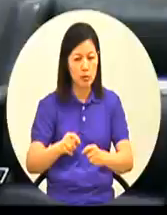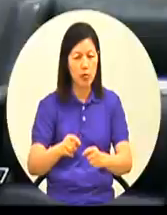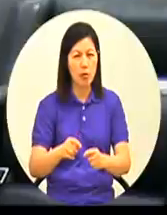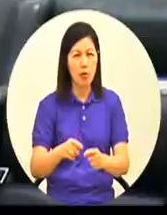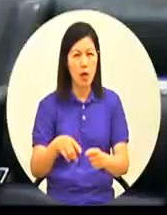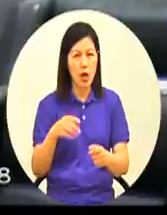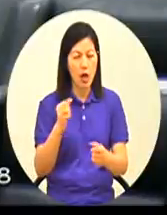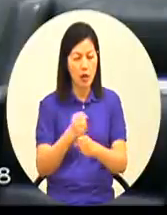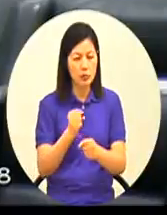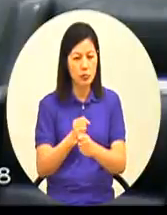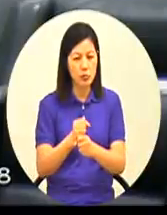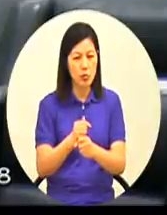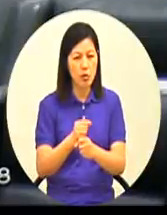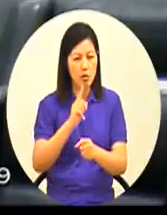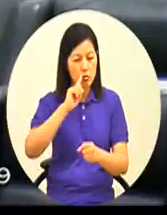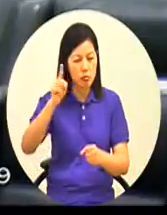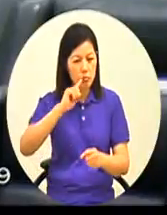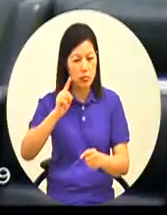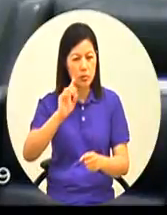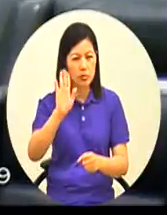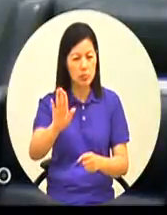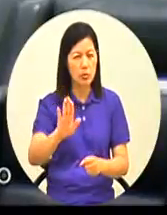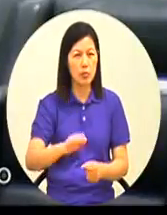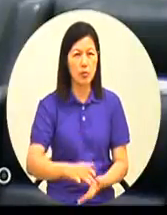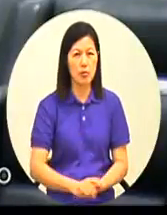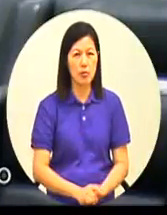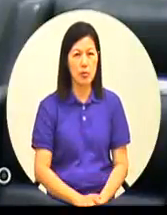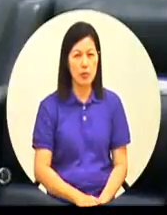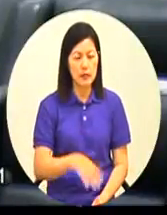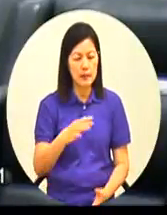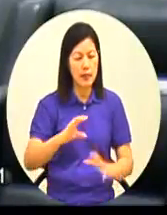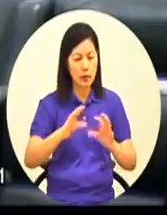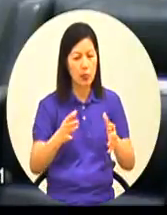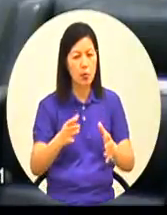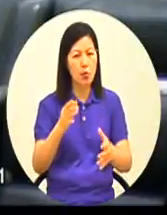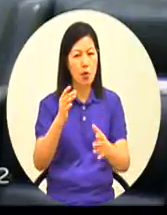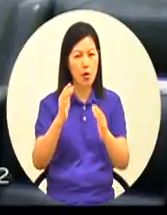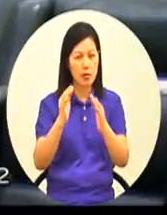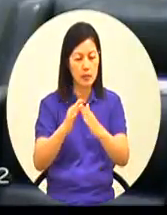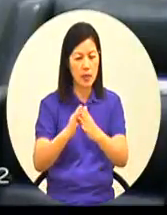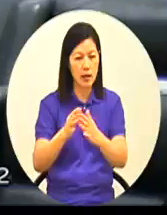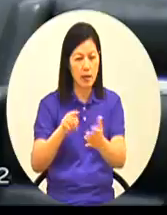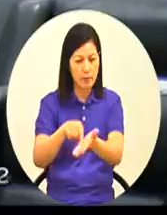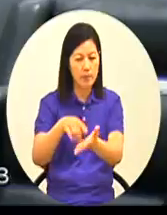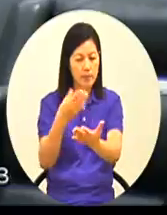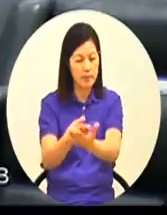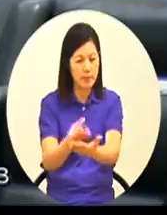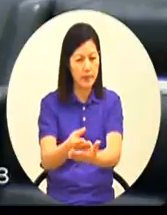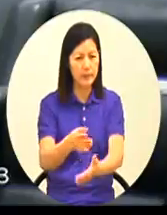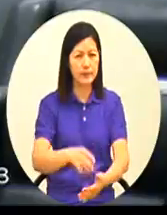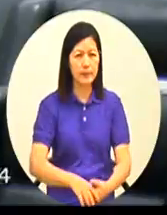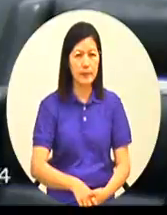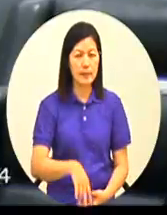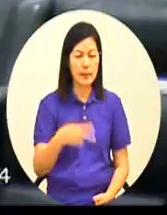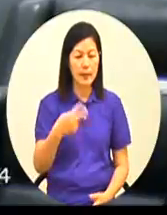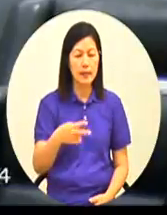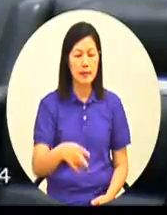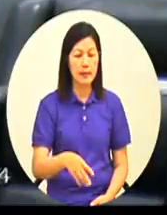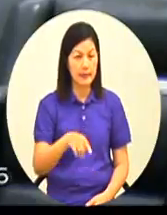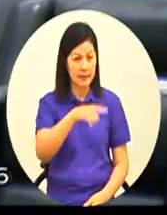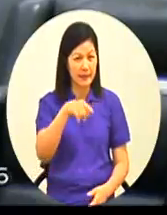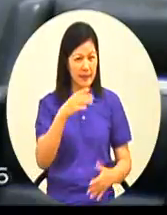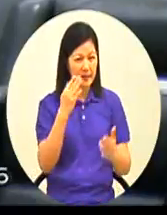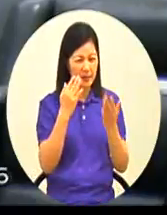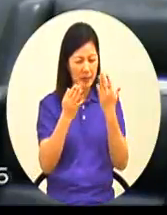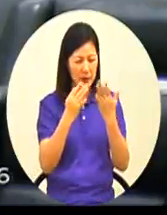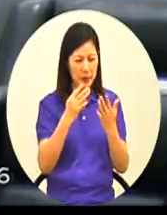来做诉愿的，有需要来做这个国赔的。那我想大家都很清楚，不管是诉愿